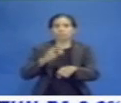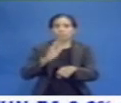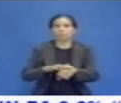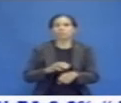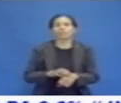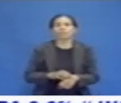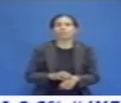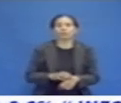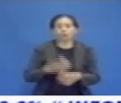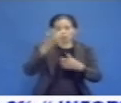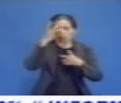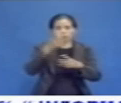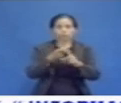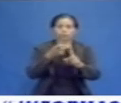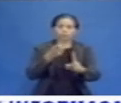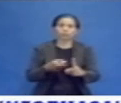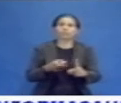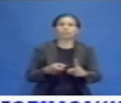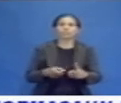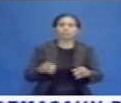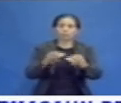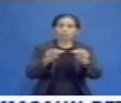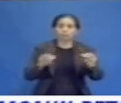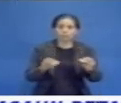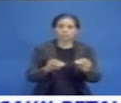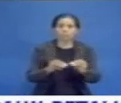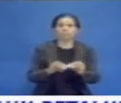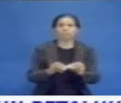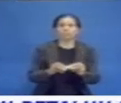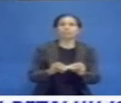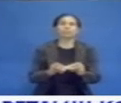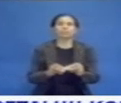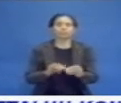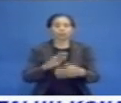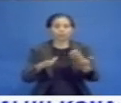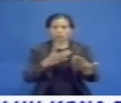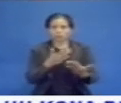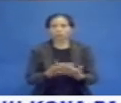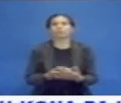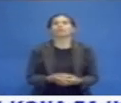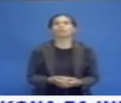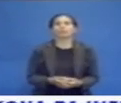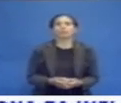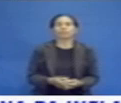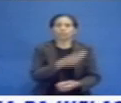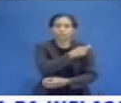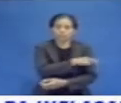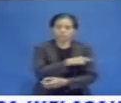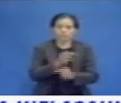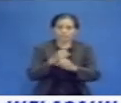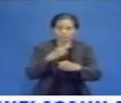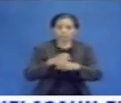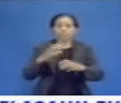suku tri lolo welili posto administrativo Baucau Vila. E a parte selo, parte hospital halona coordenação